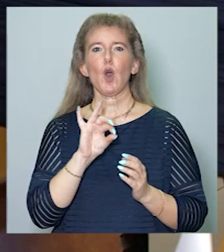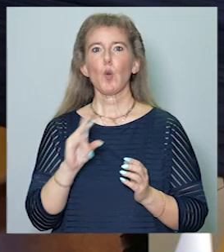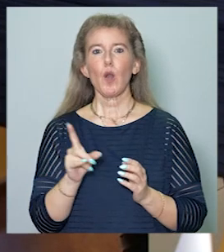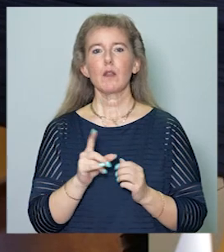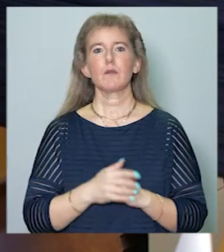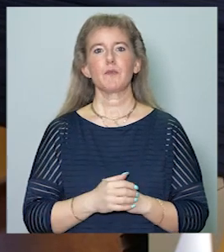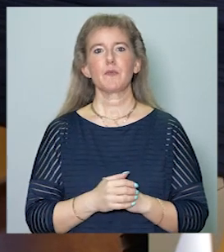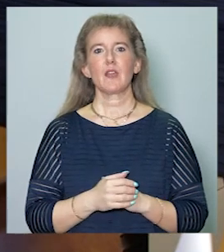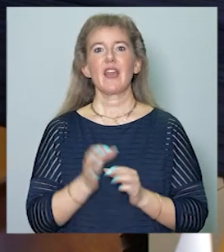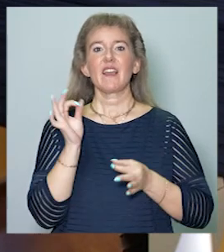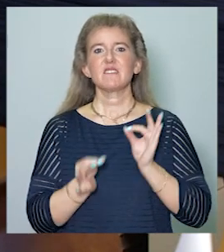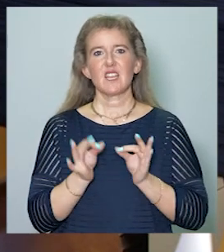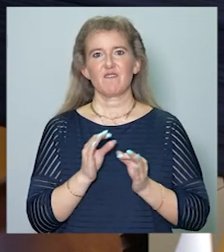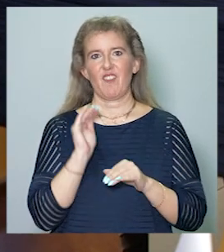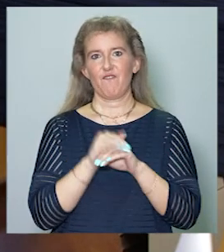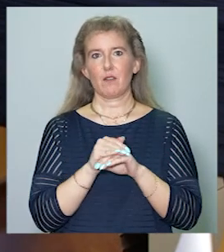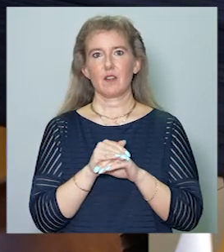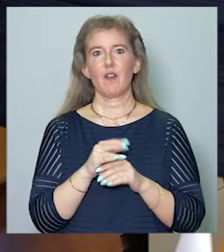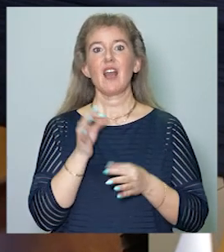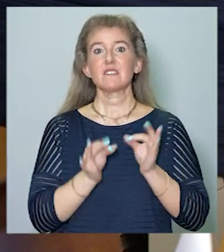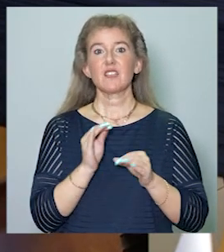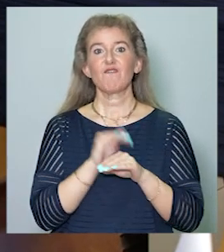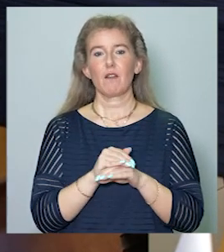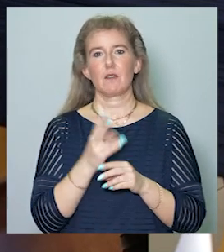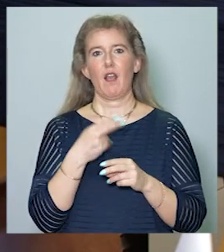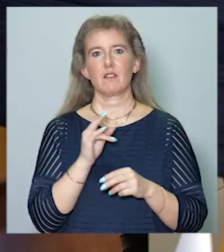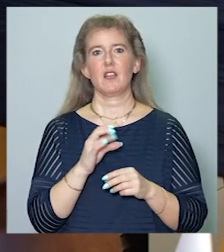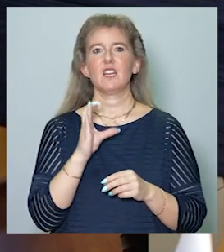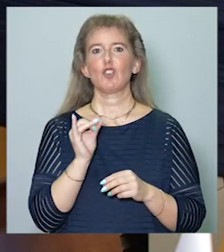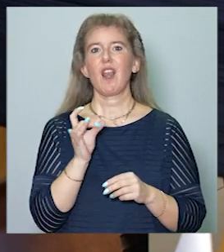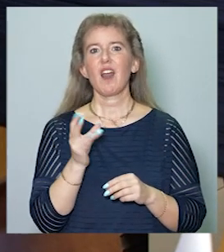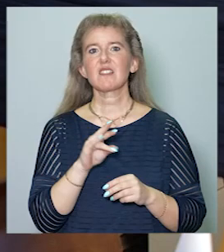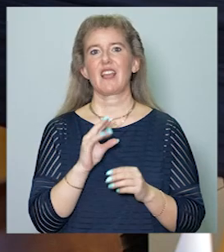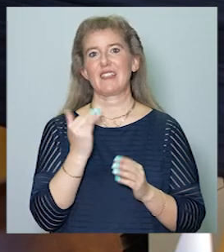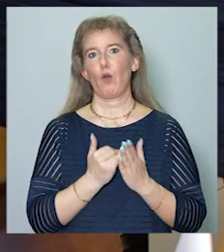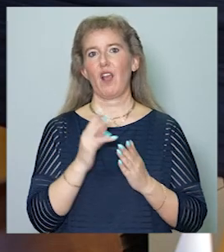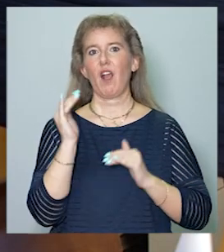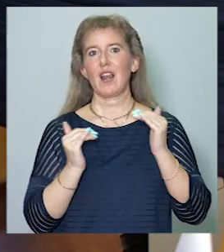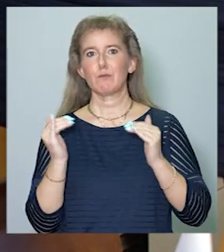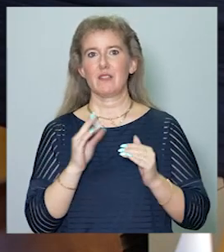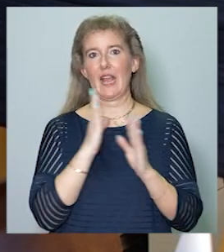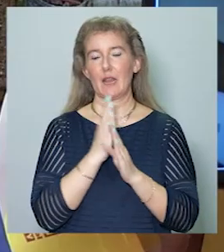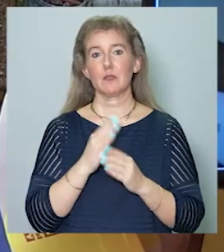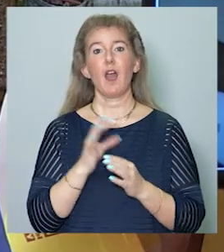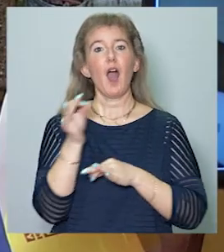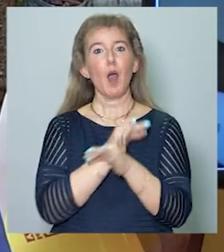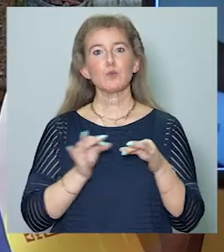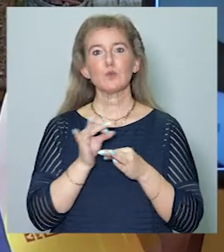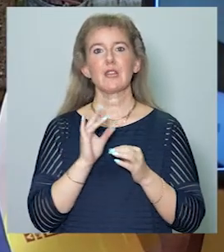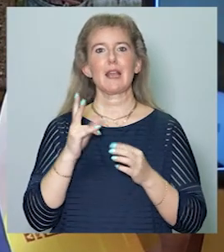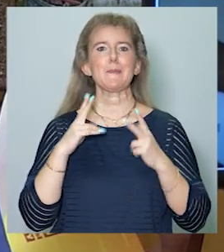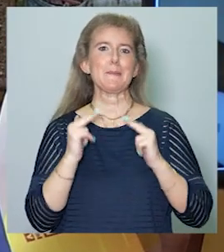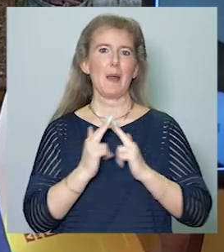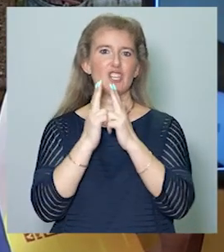роль естественных факторов. А естественный фактор – это солярная теория колебаний климата. Обсудили